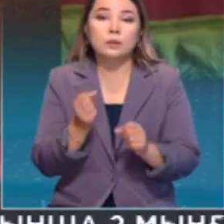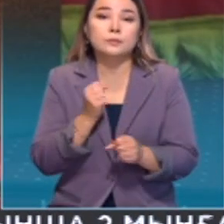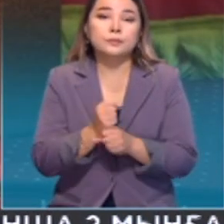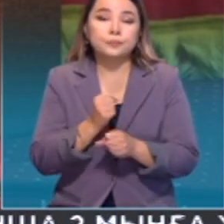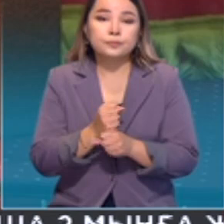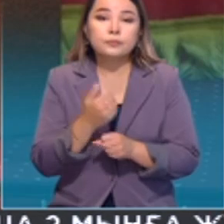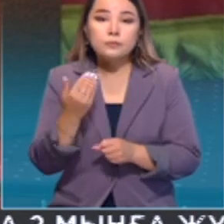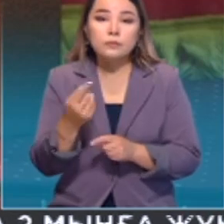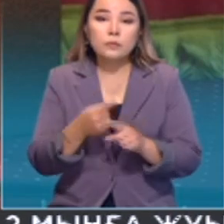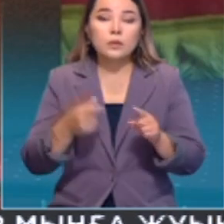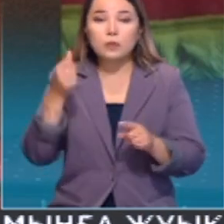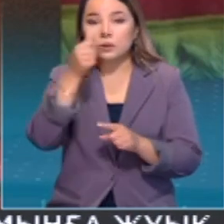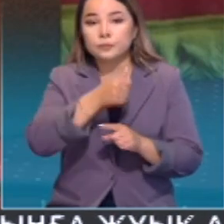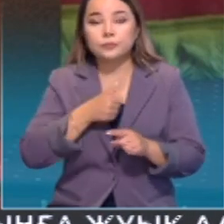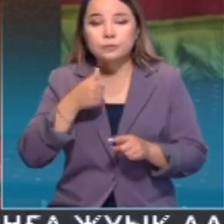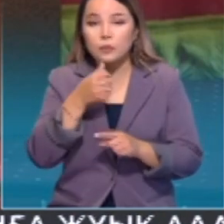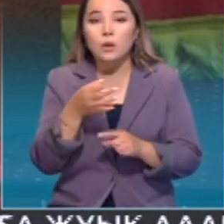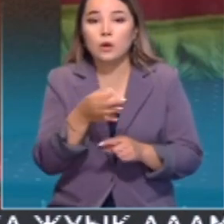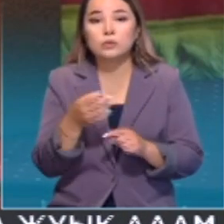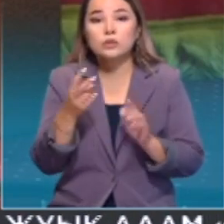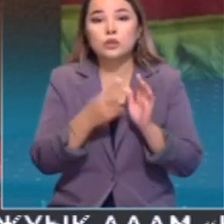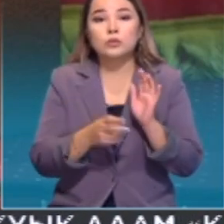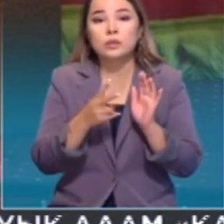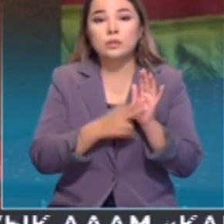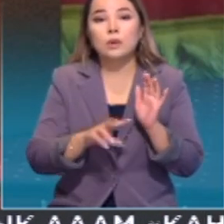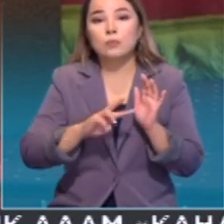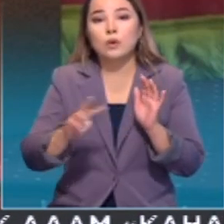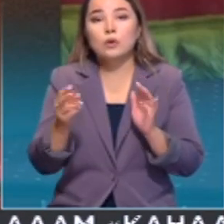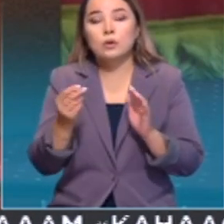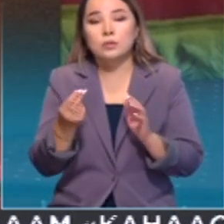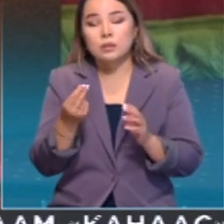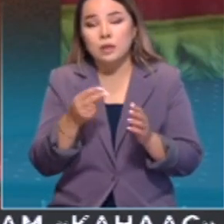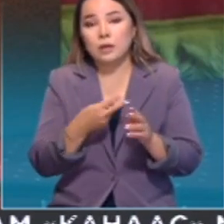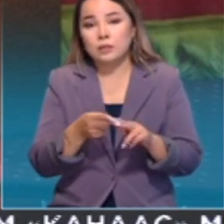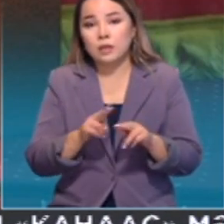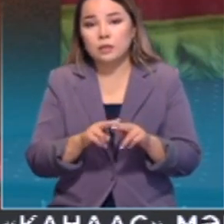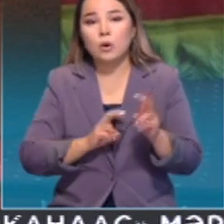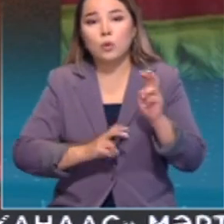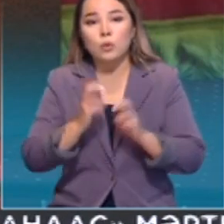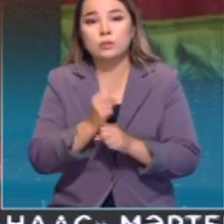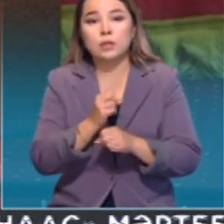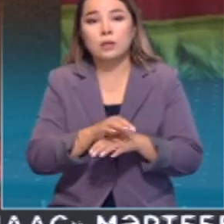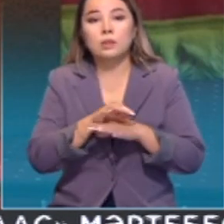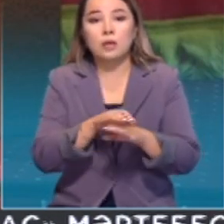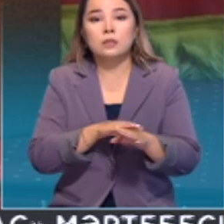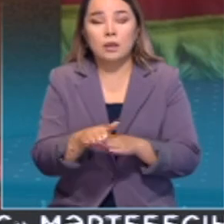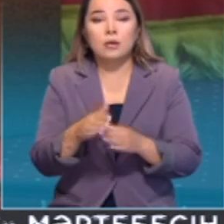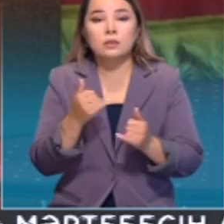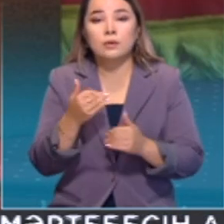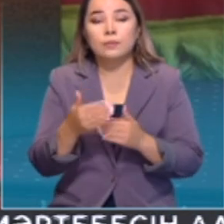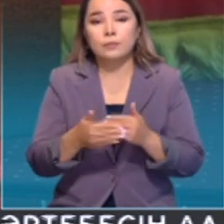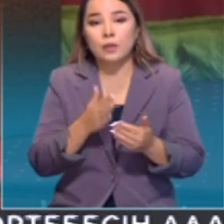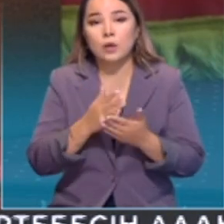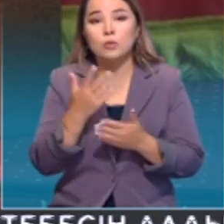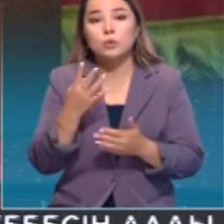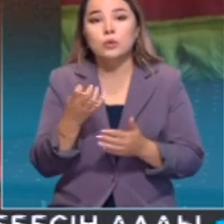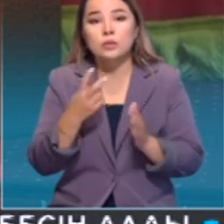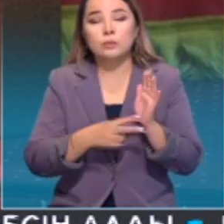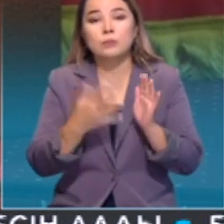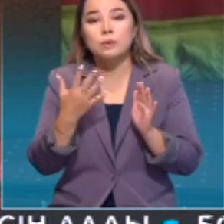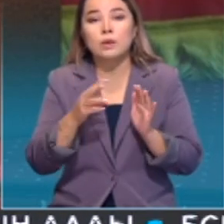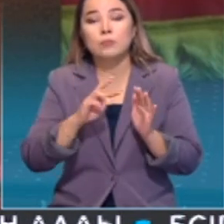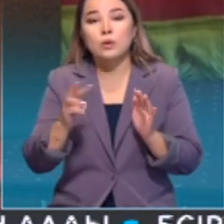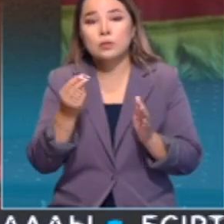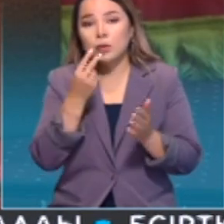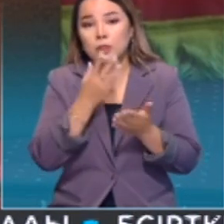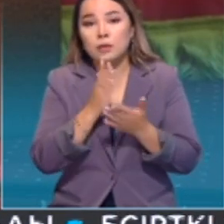атқарылмақ. Жарты жыл ішінде ауданда 780 миллион теңгенің өнімі өндірілген. Өңдеу өнеркәсібінде бұл меже 475 миллион теңгені